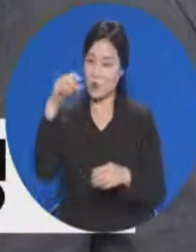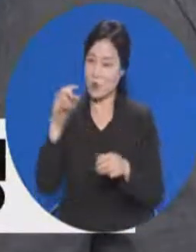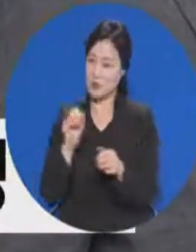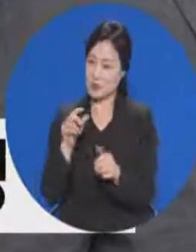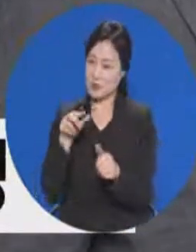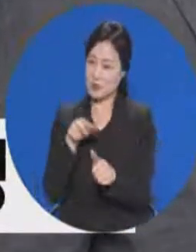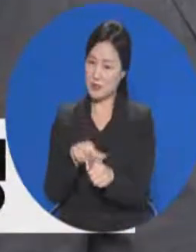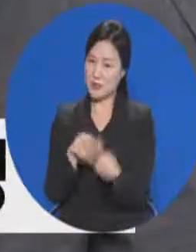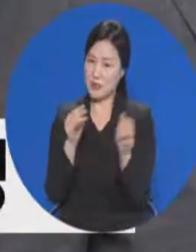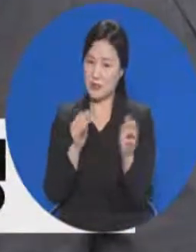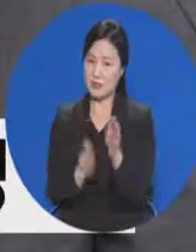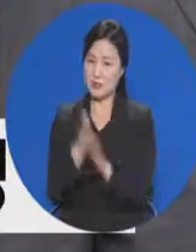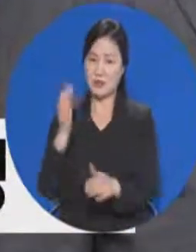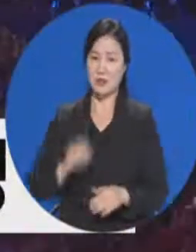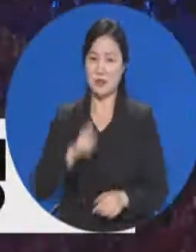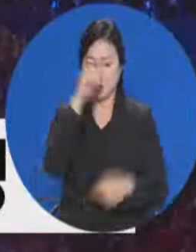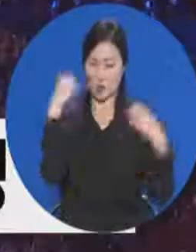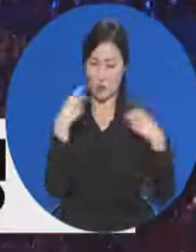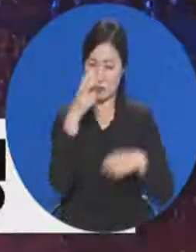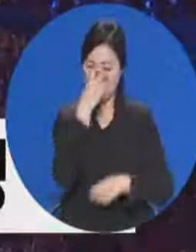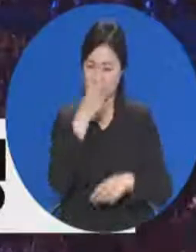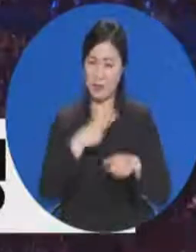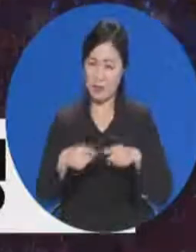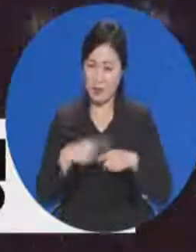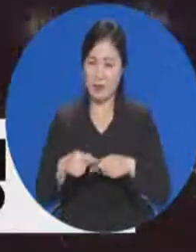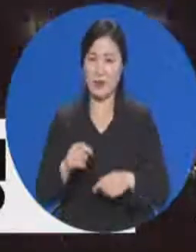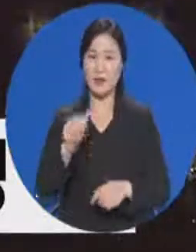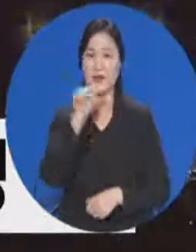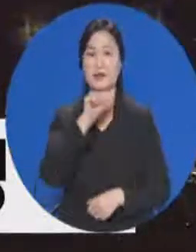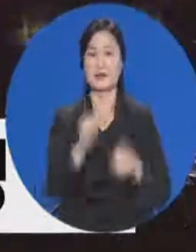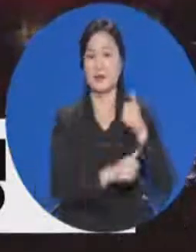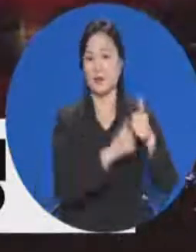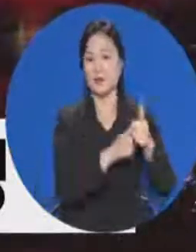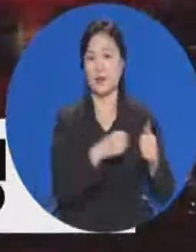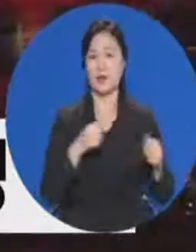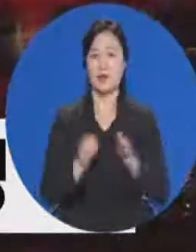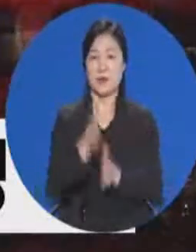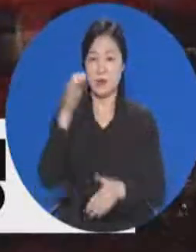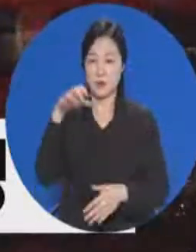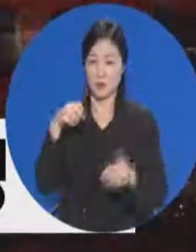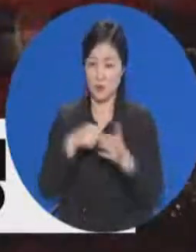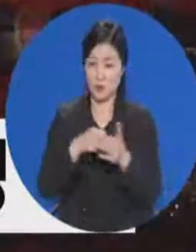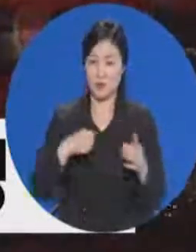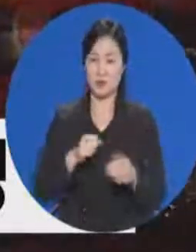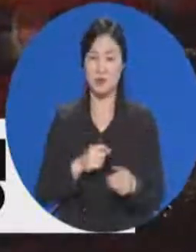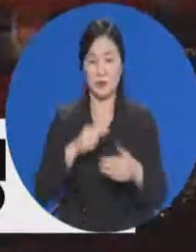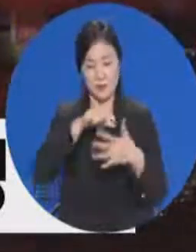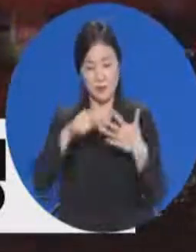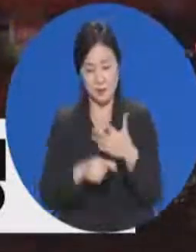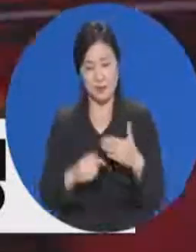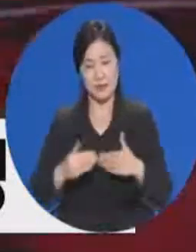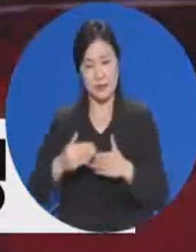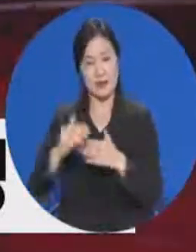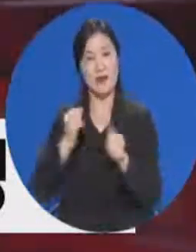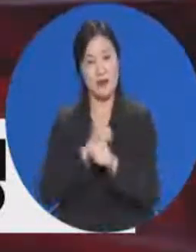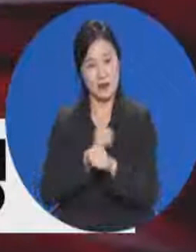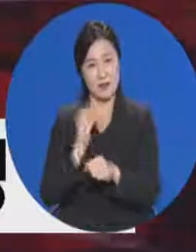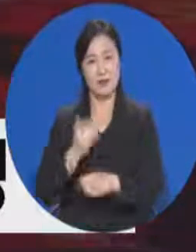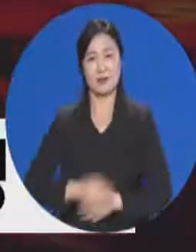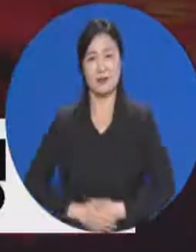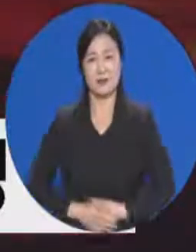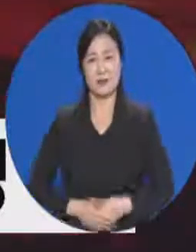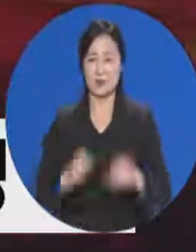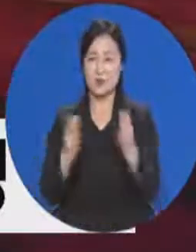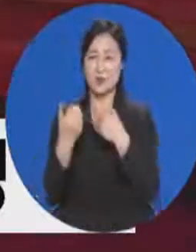정부의 타당성 조사와 심의, 그리고 아시아 올림픽 평의회의 개최 도시 결정. 이런 절차를 단계적으로 거쳐야 하는데